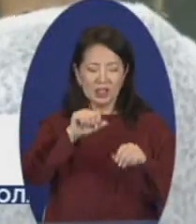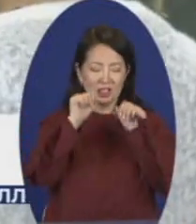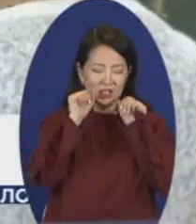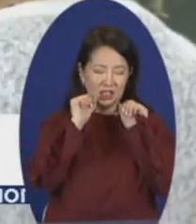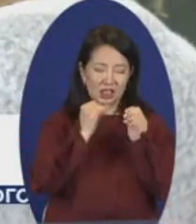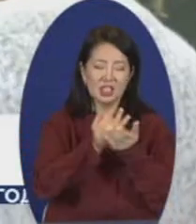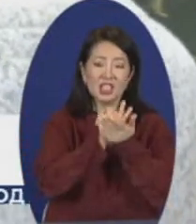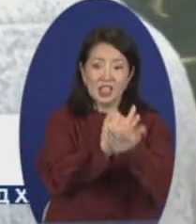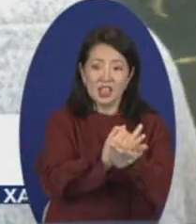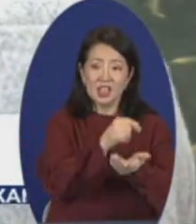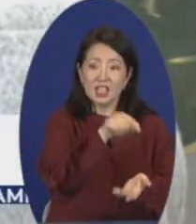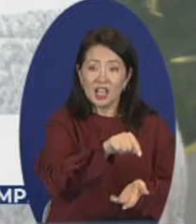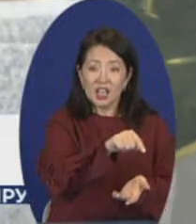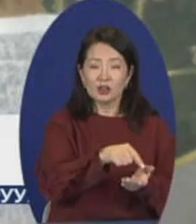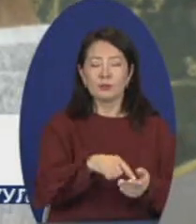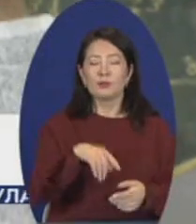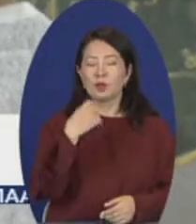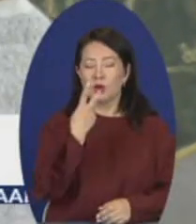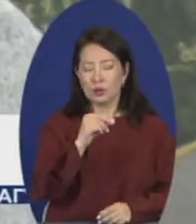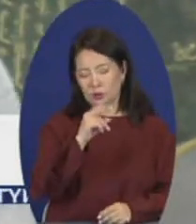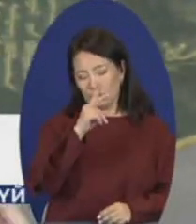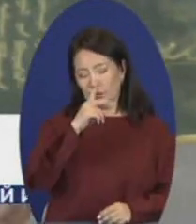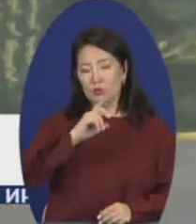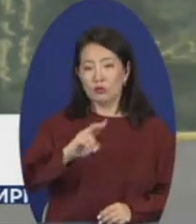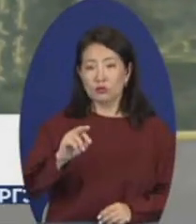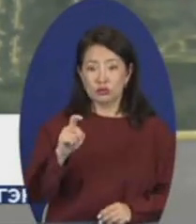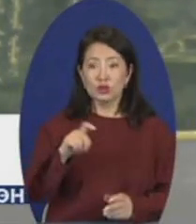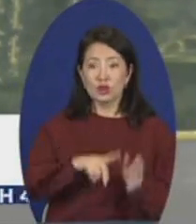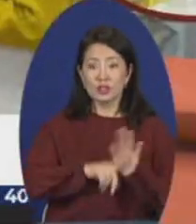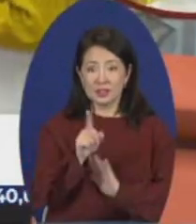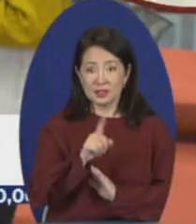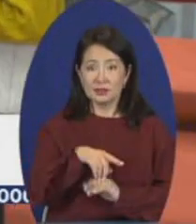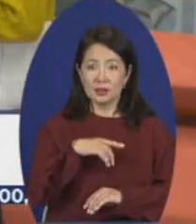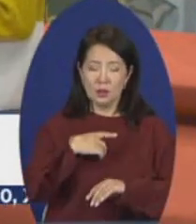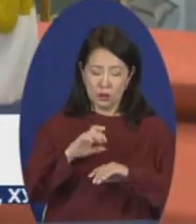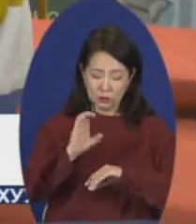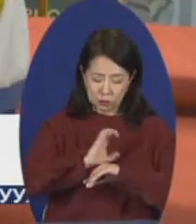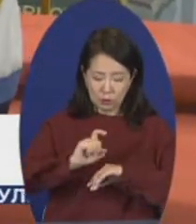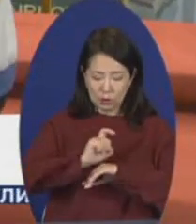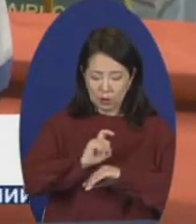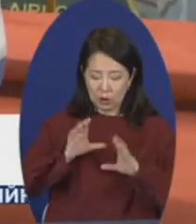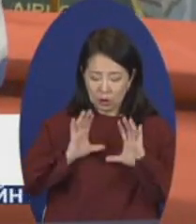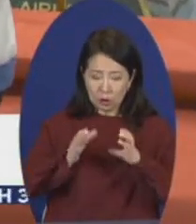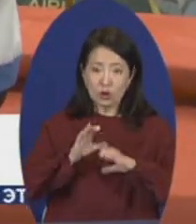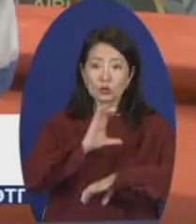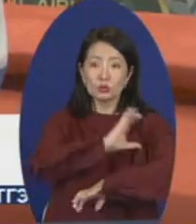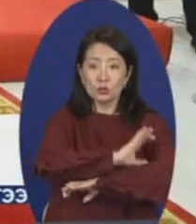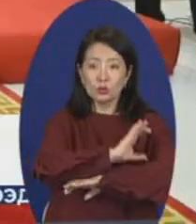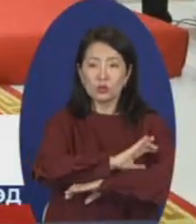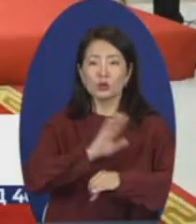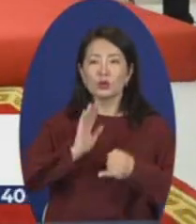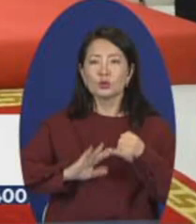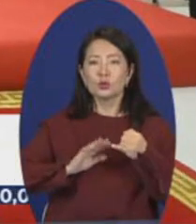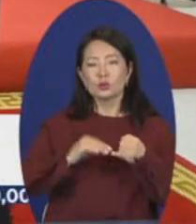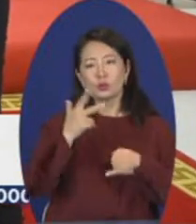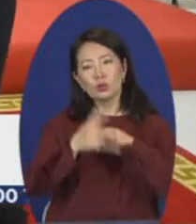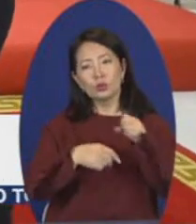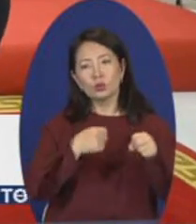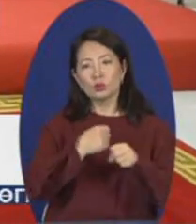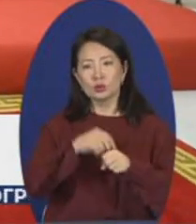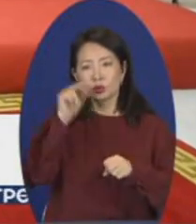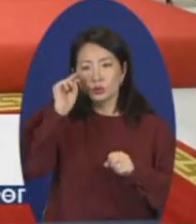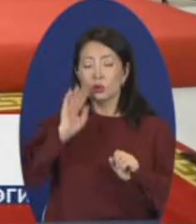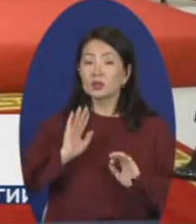төлбөрийг 2021 оноос хэрэгжүүлж байна. Харьяалагдах сум хорооныхоо хамран сургах тойргийн сургуульд сүүлийн 3-аас багагүй жил суралцсан